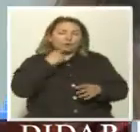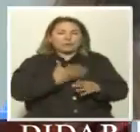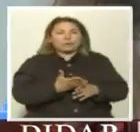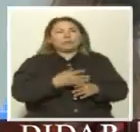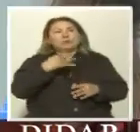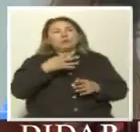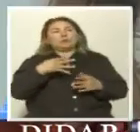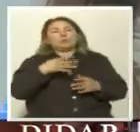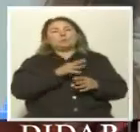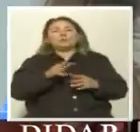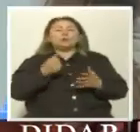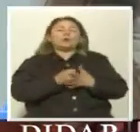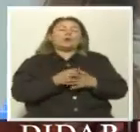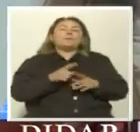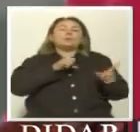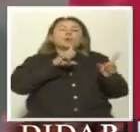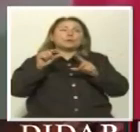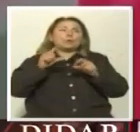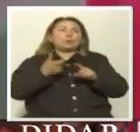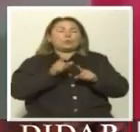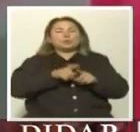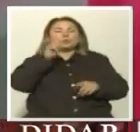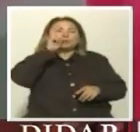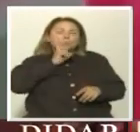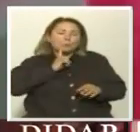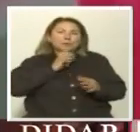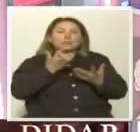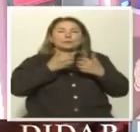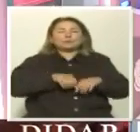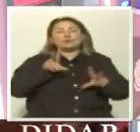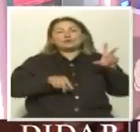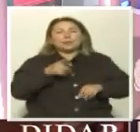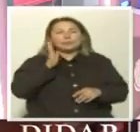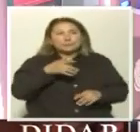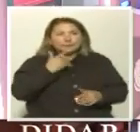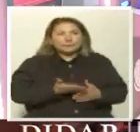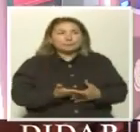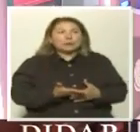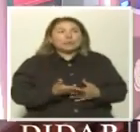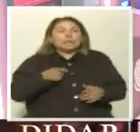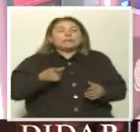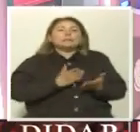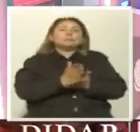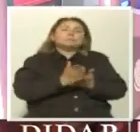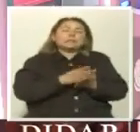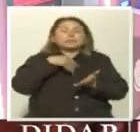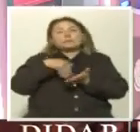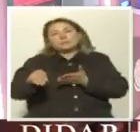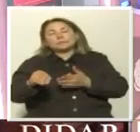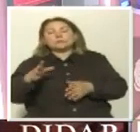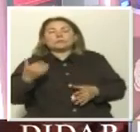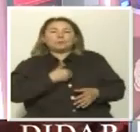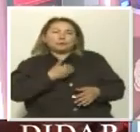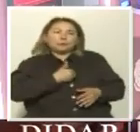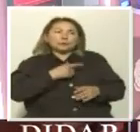дейін. Айжан терминалы біздің жолаушылар үшін өте қолайлы болып есептеледі деп ойлаймын. Қандай да бір қызметтерді егер де сатып алғыңыз келсе,